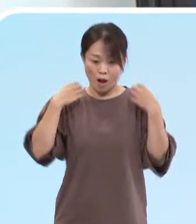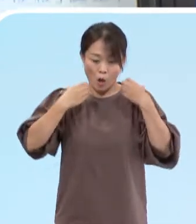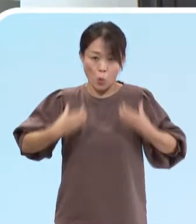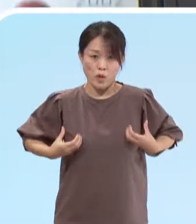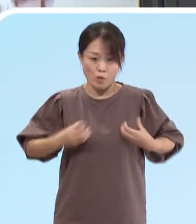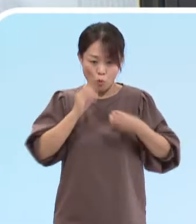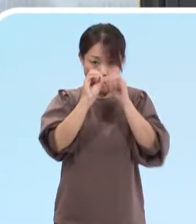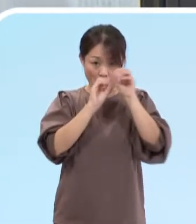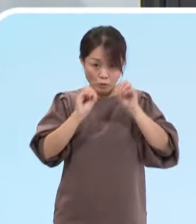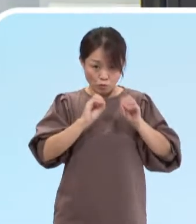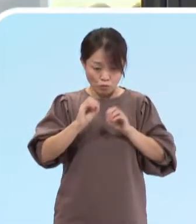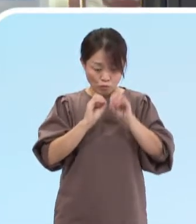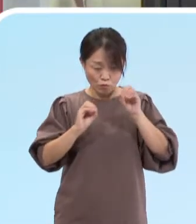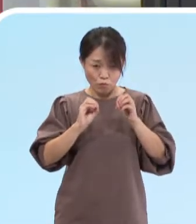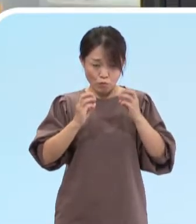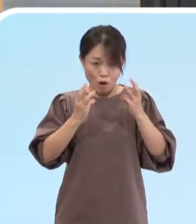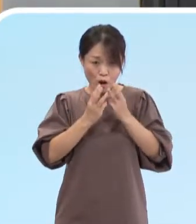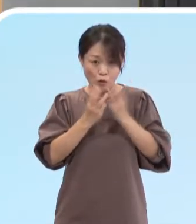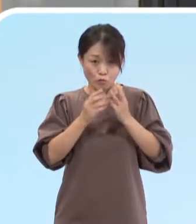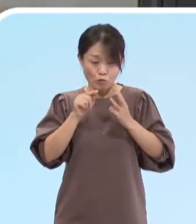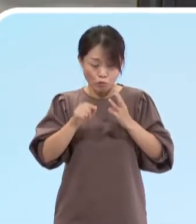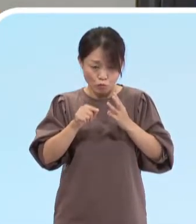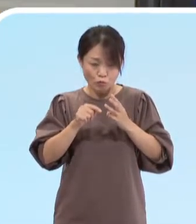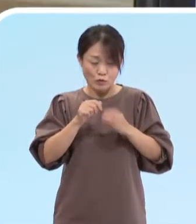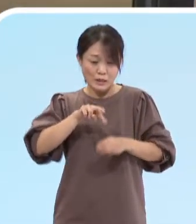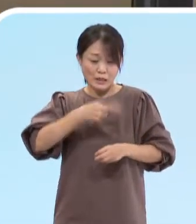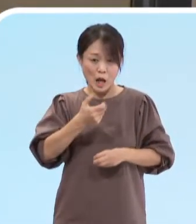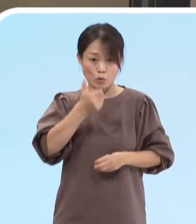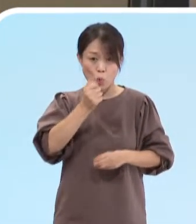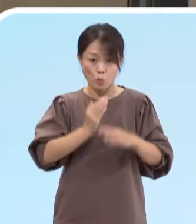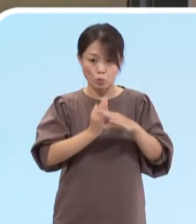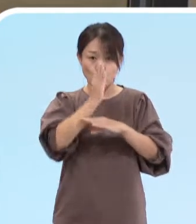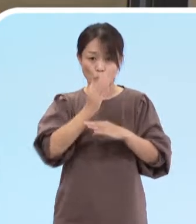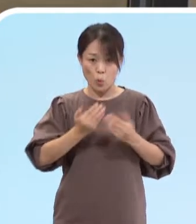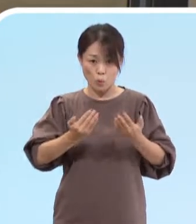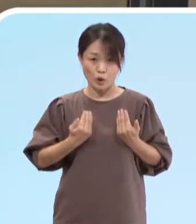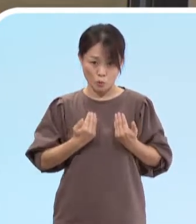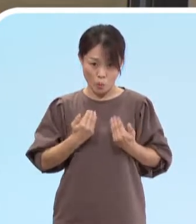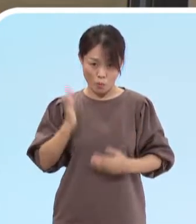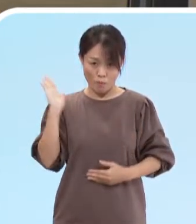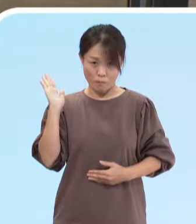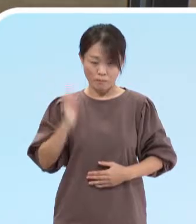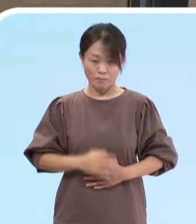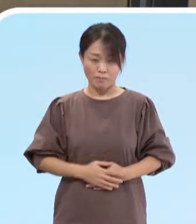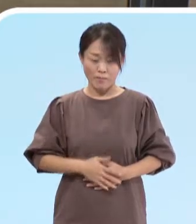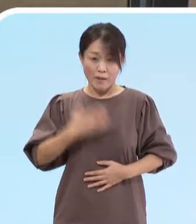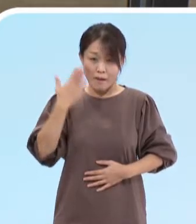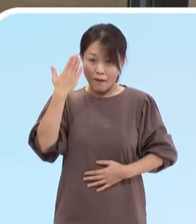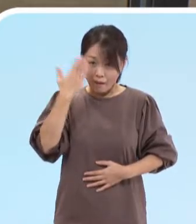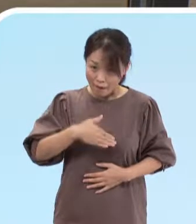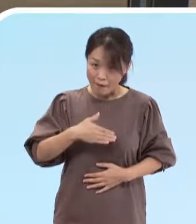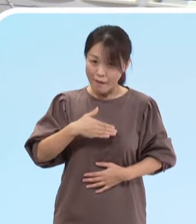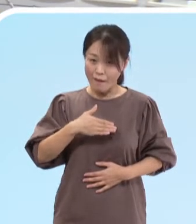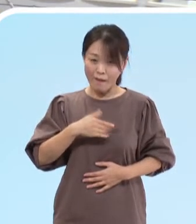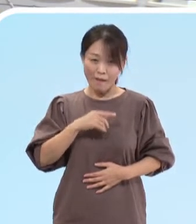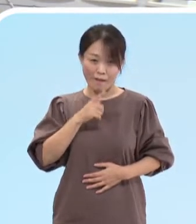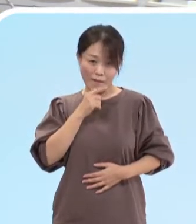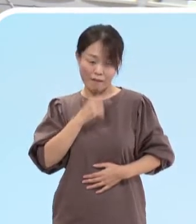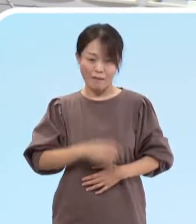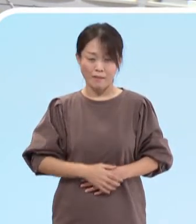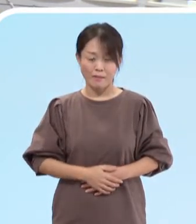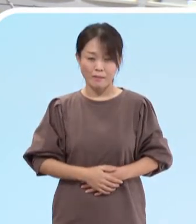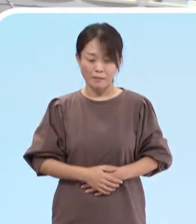ランドセルパーツの展示をしておりまして、実はランドセルを1つ作るのに250個以上のパーツを使っているんです。 そんなに